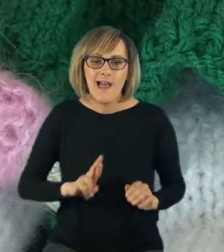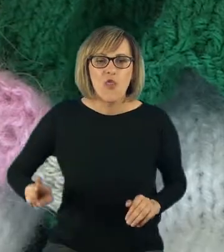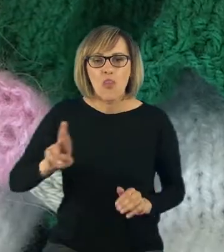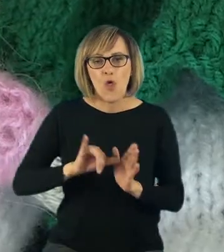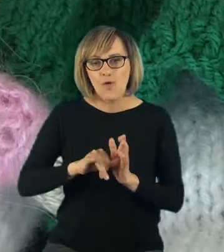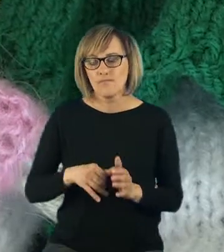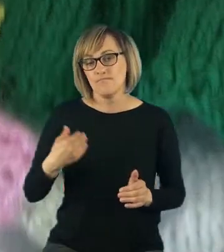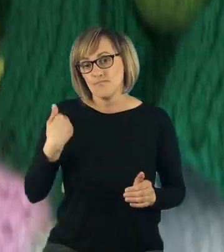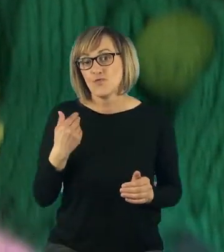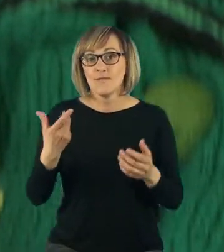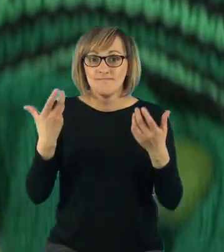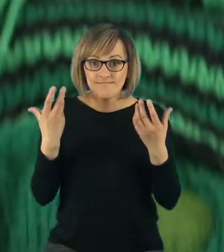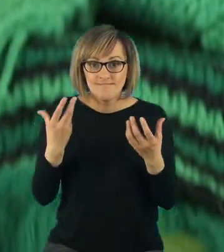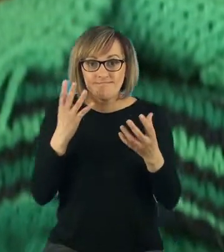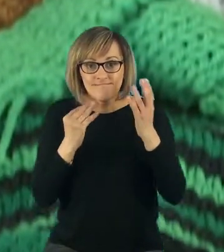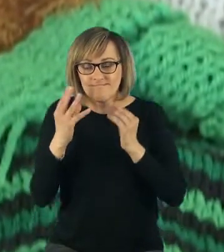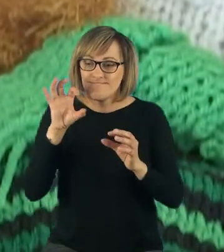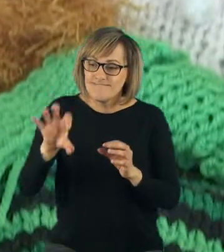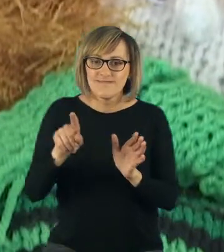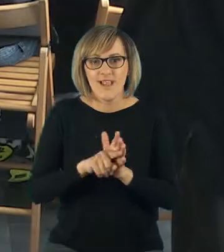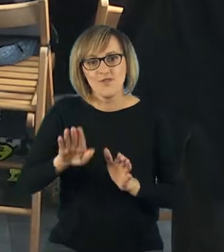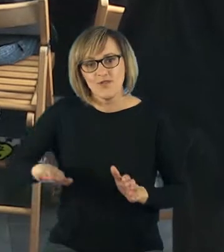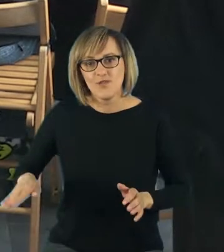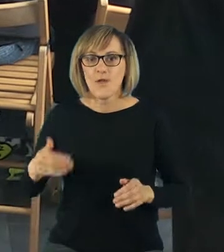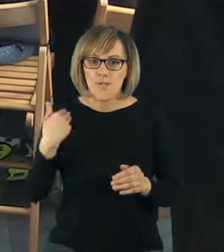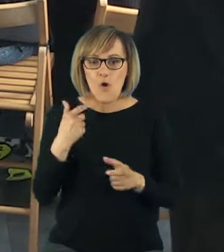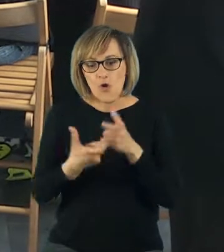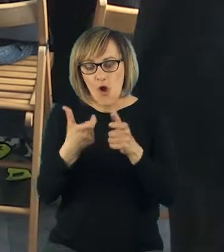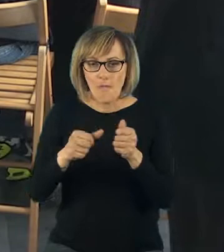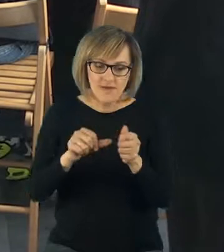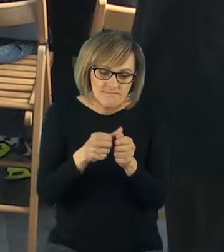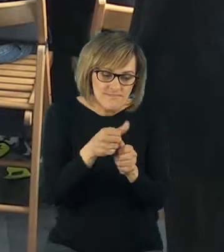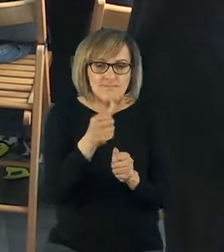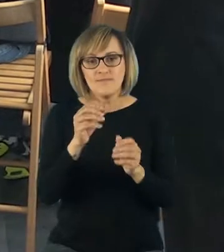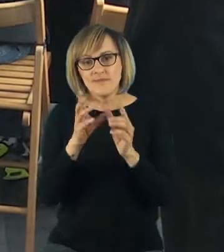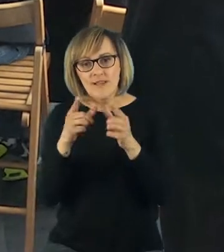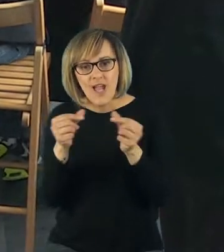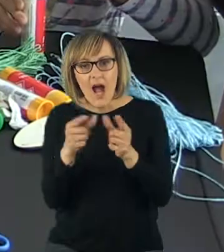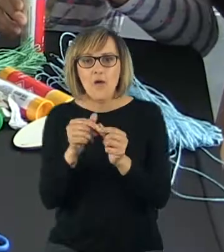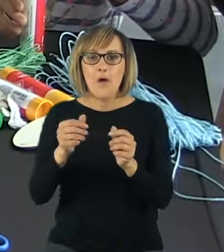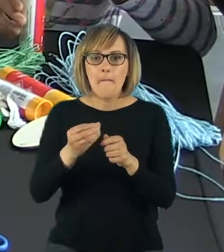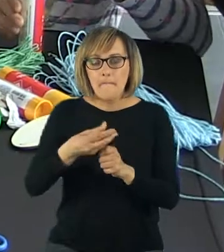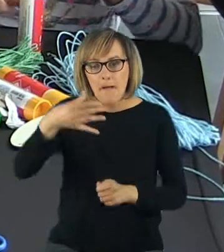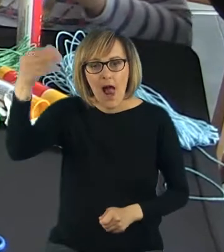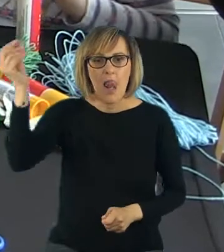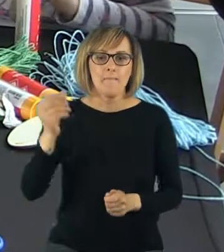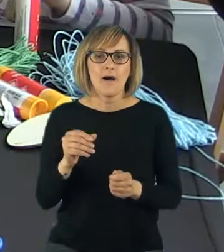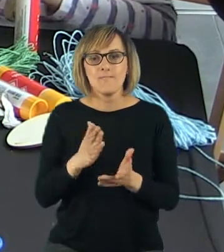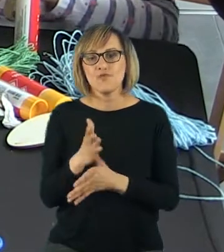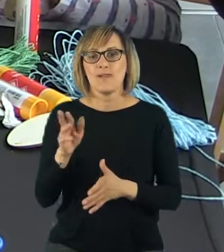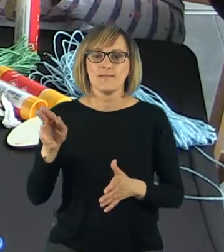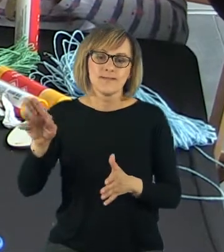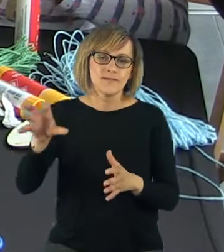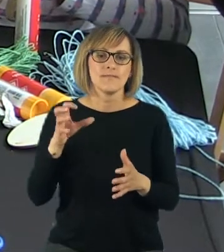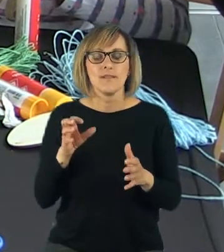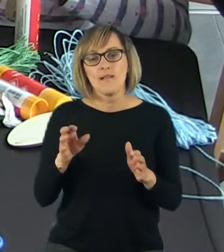Nie zabrakło atrakcji dla dzieci. Najmłodsi mieszkańcy miasta wykonywali ozdoby i palmy wielkanocne pod okiem twórców regionalnych.